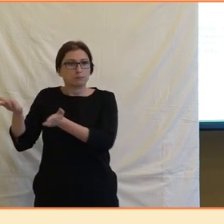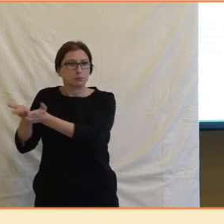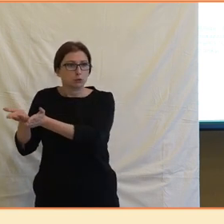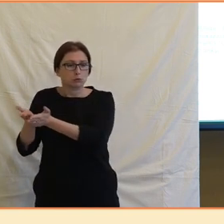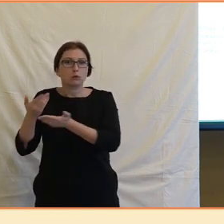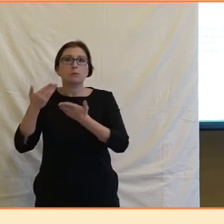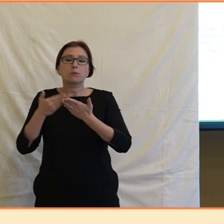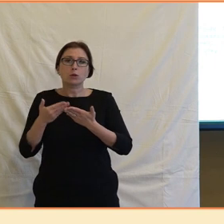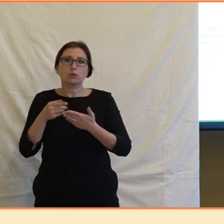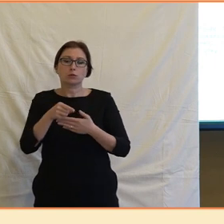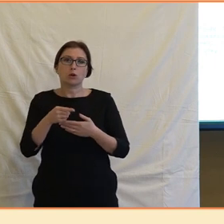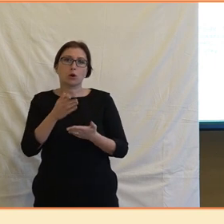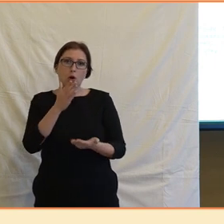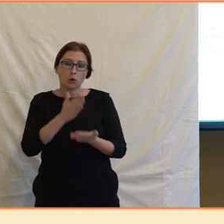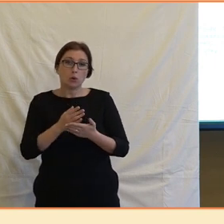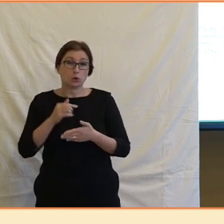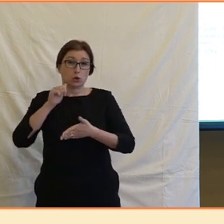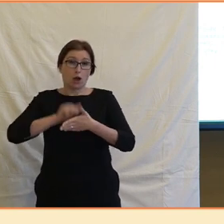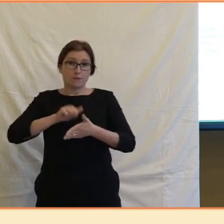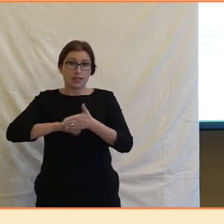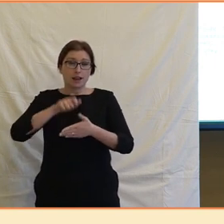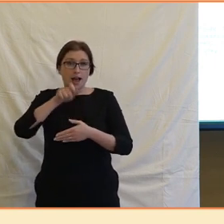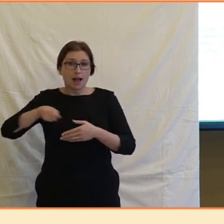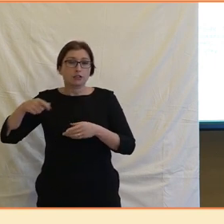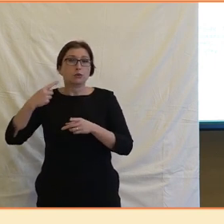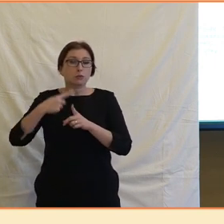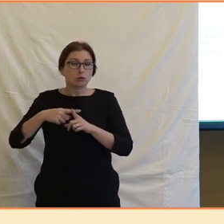online žurnalistiky a žurnalistiky umělé